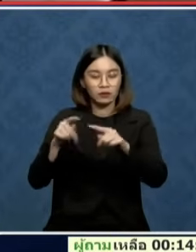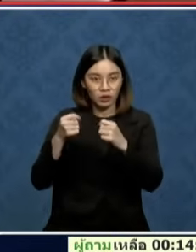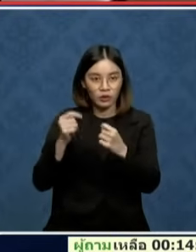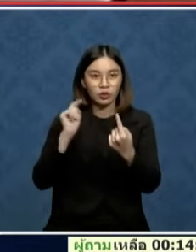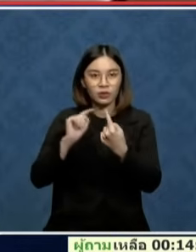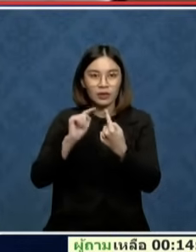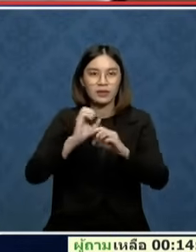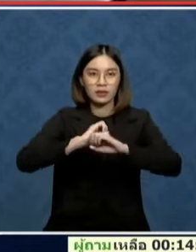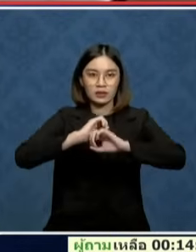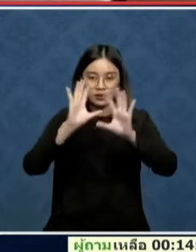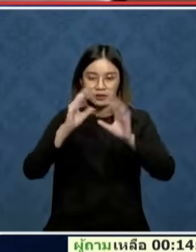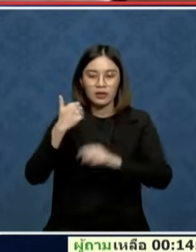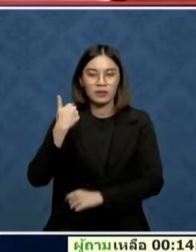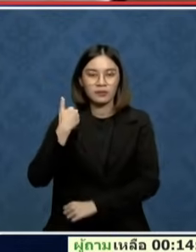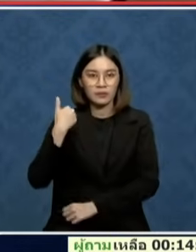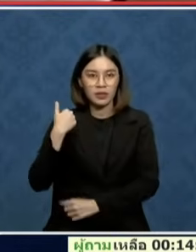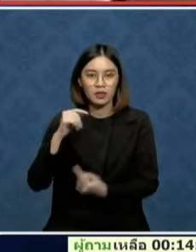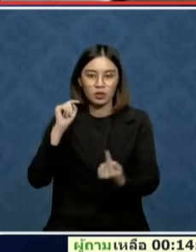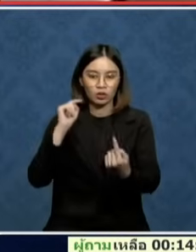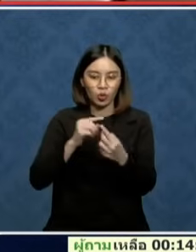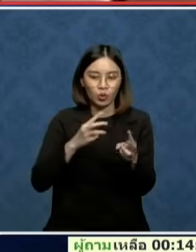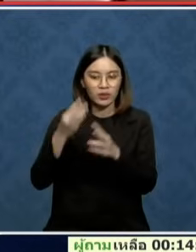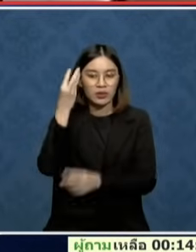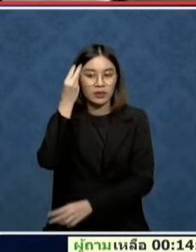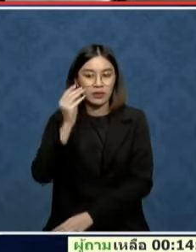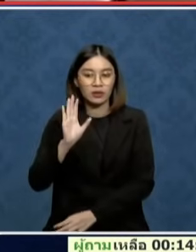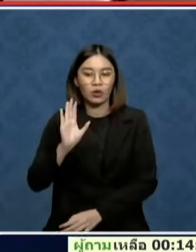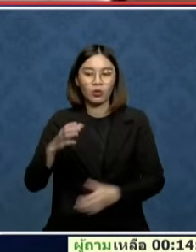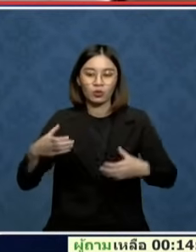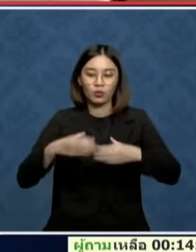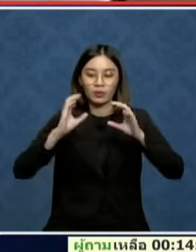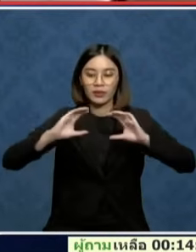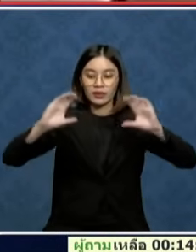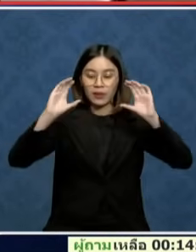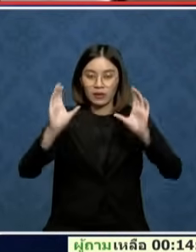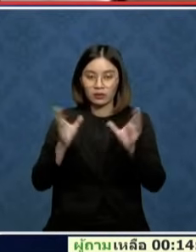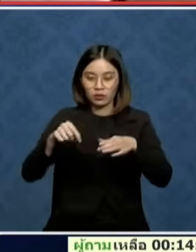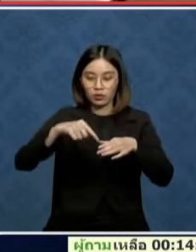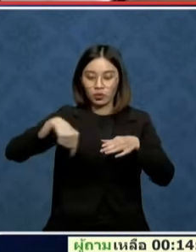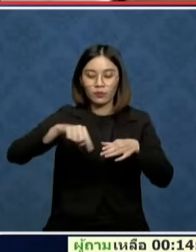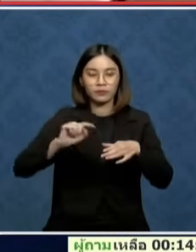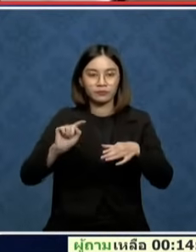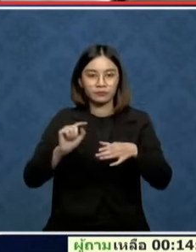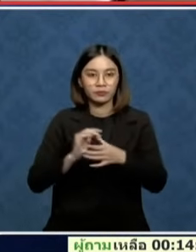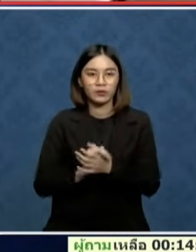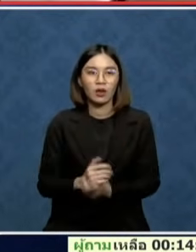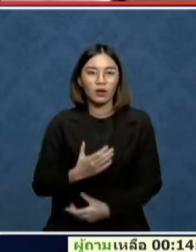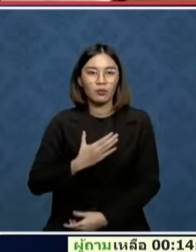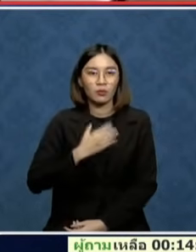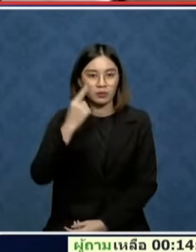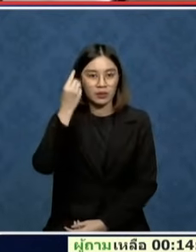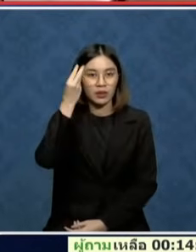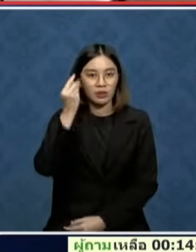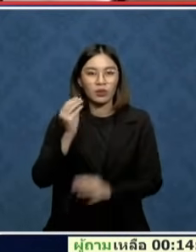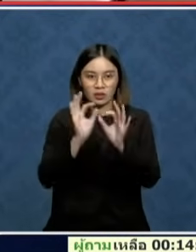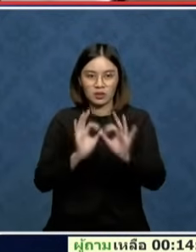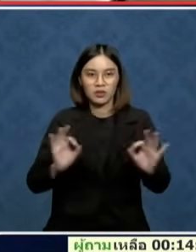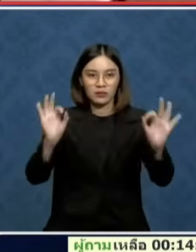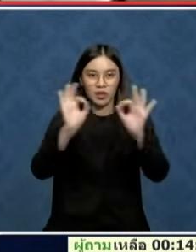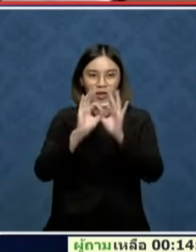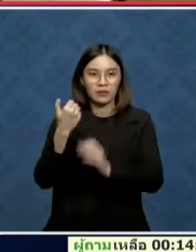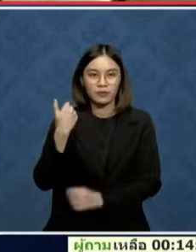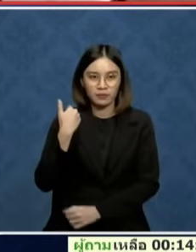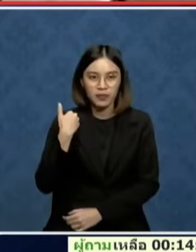ที่ให้ความชัดเจนถึงจุดยืนของรัฐบาลนี้นะครับซึ่งผมคิดว่าเรื่องนี้เป็นเรื่องที่สำคัญนะครับ